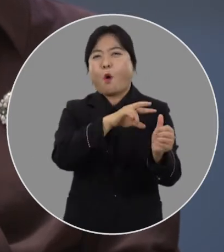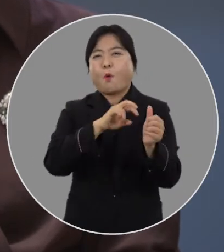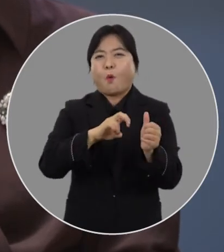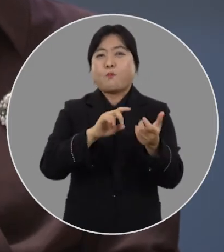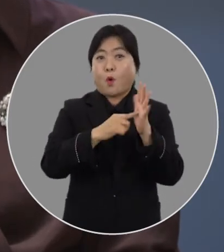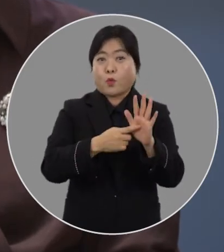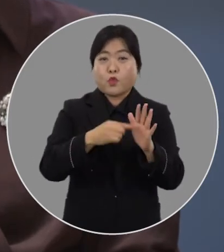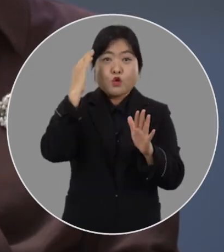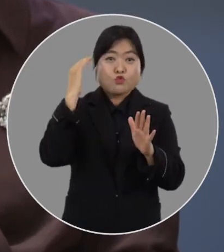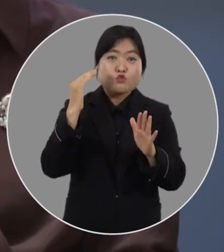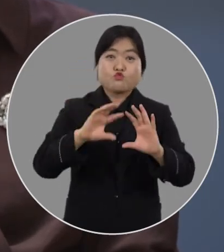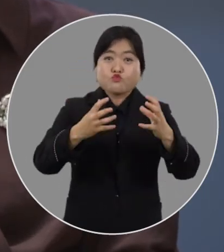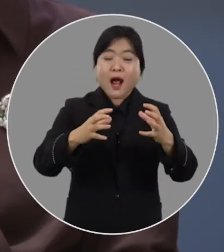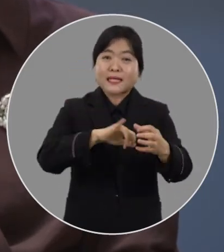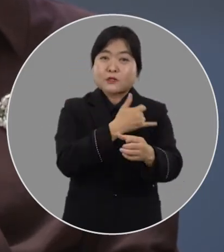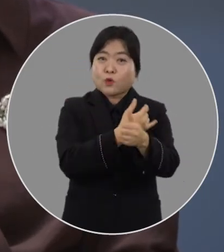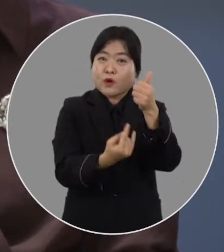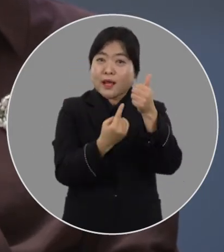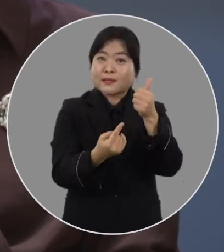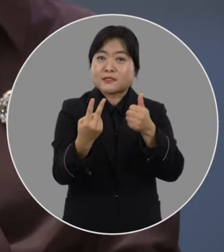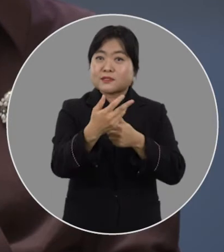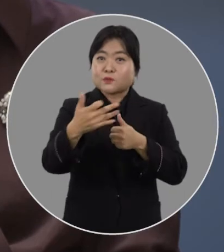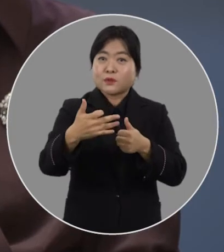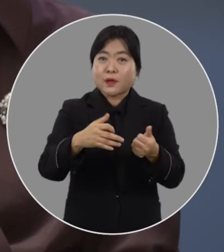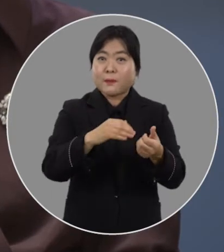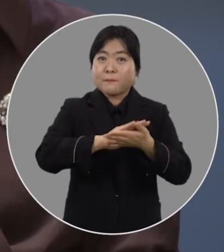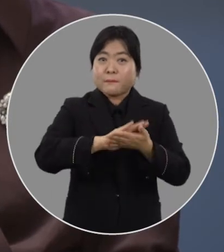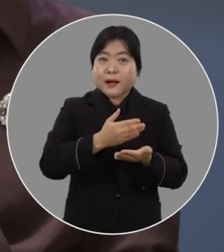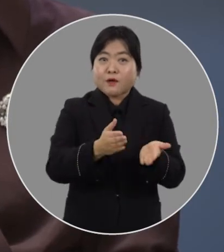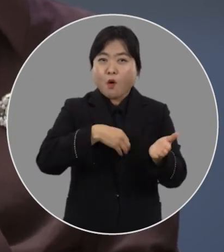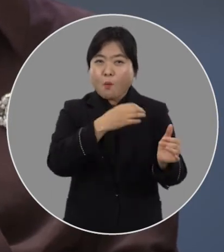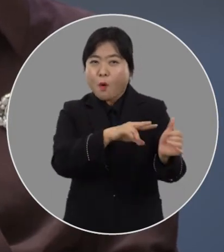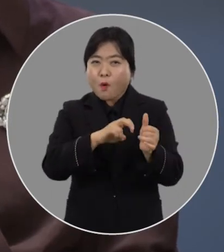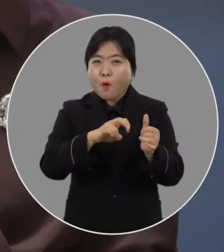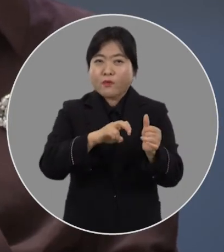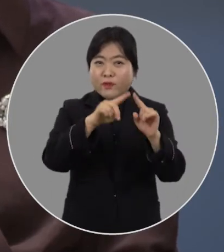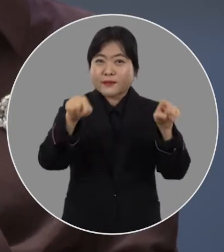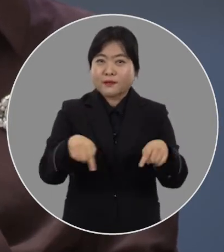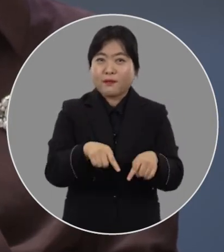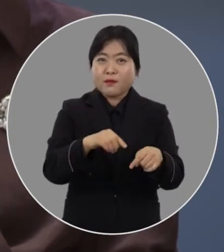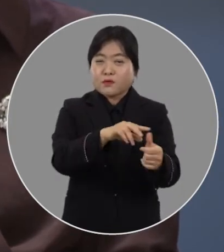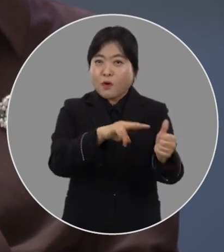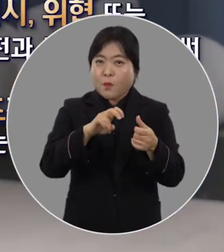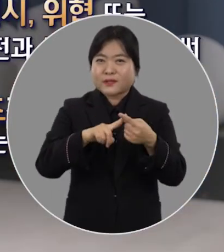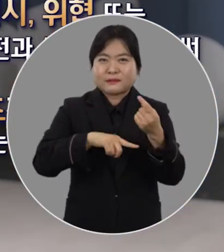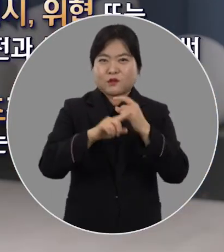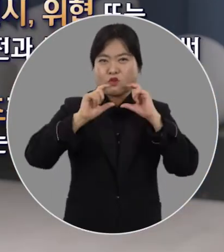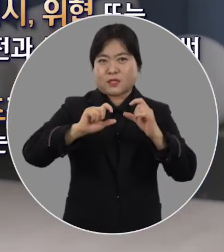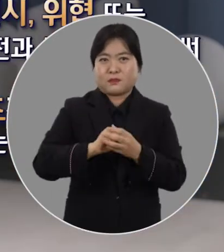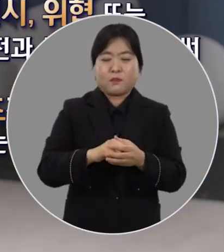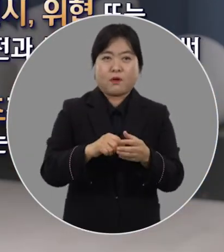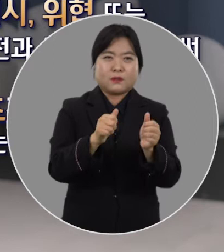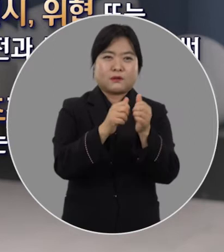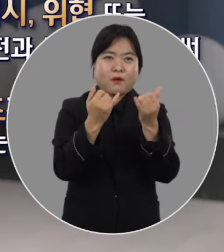국가인권위원회는 2019년도에 발간한 혐오 표현 리포트에서 혐오 표현을 다음과 같이 정의했습니다.